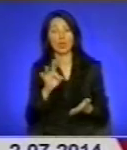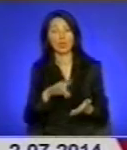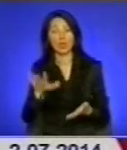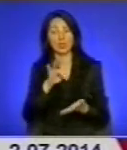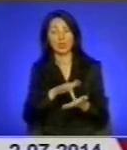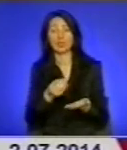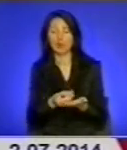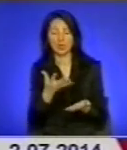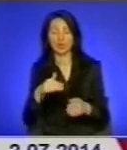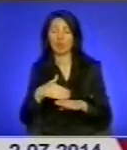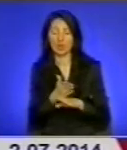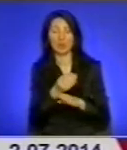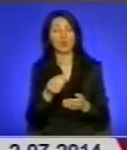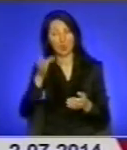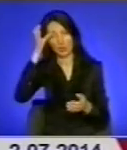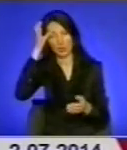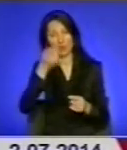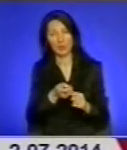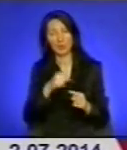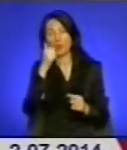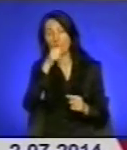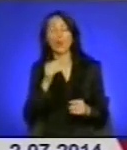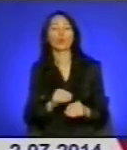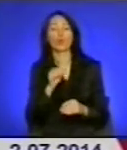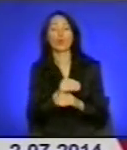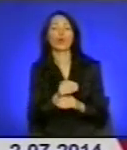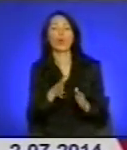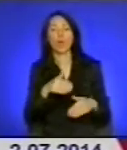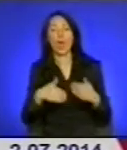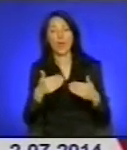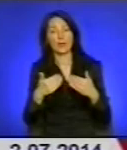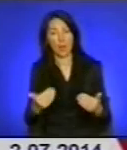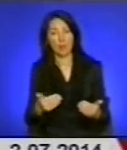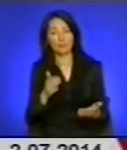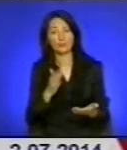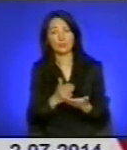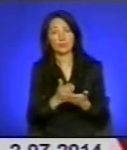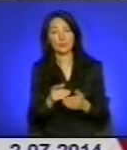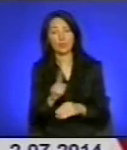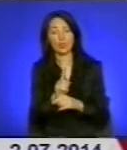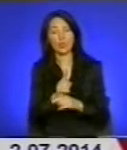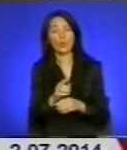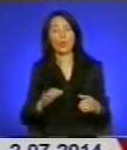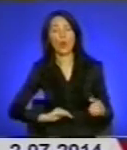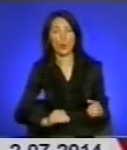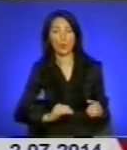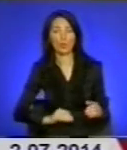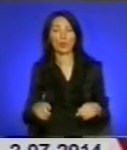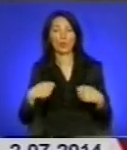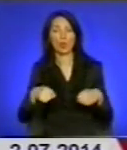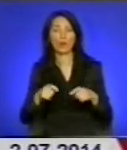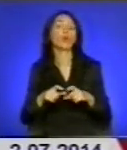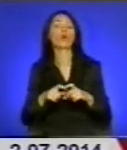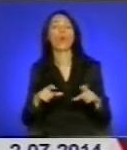оцінювання якості освіти цього року додатковий етап ЗНО відбувається у Тернопільському кооперативному торговельно-економічному